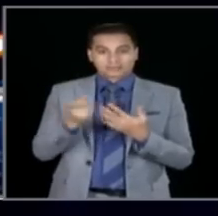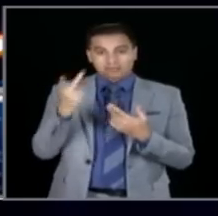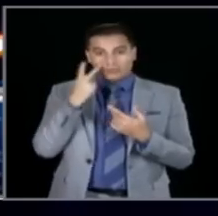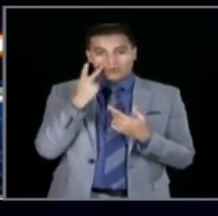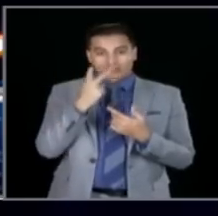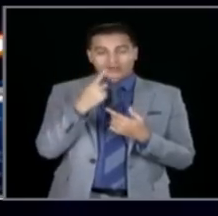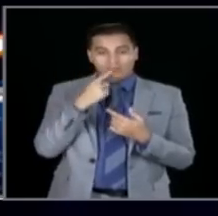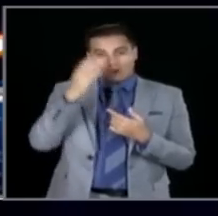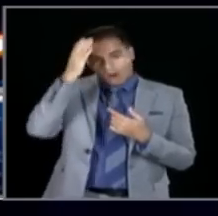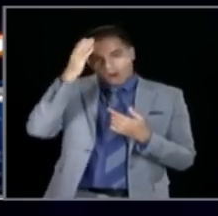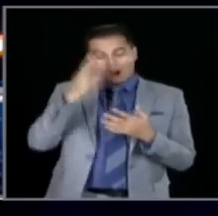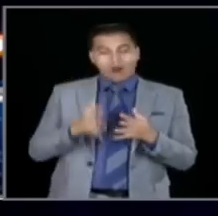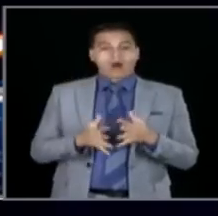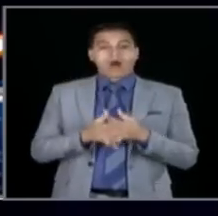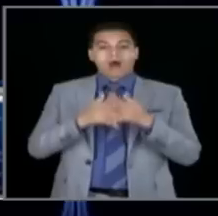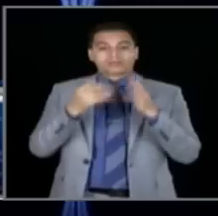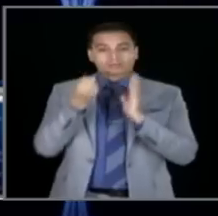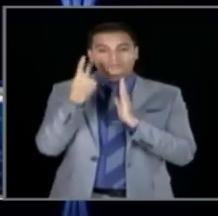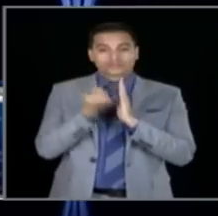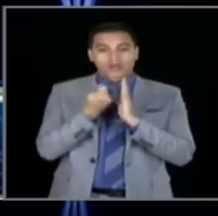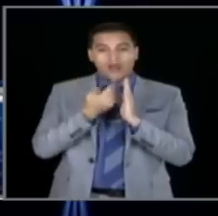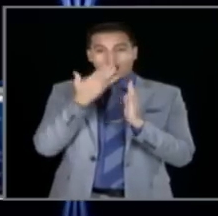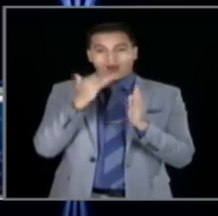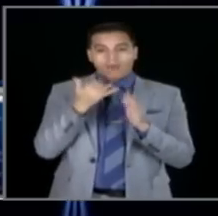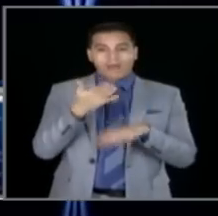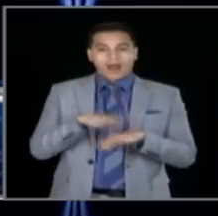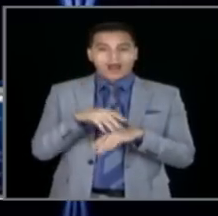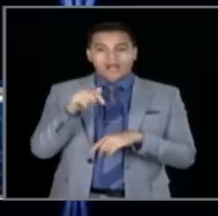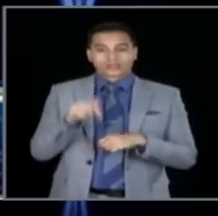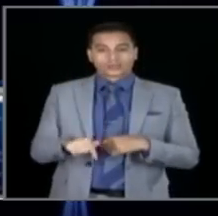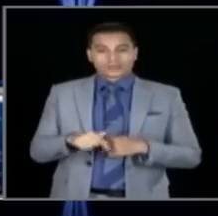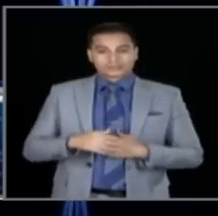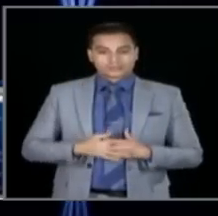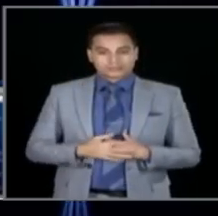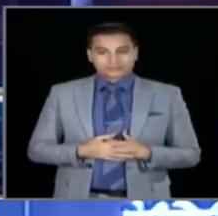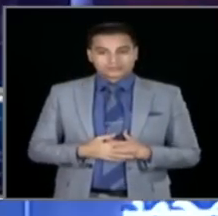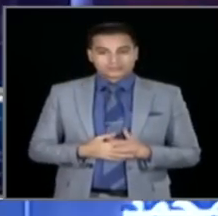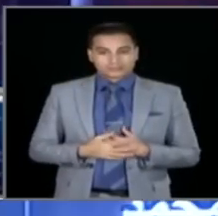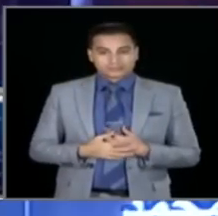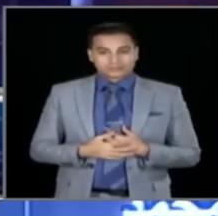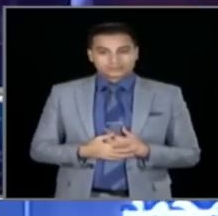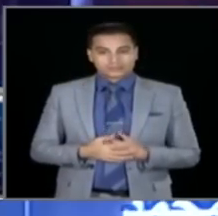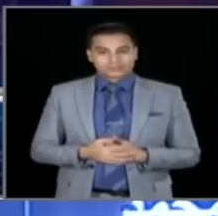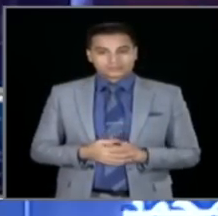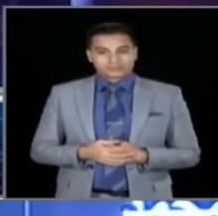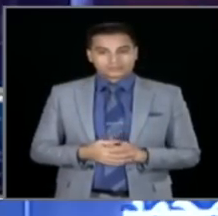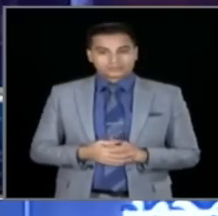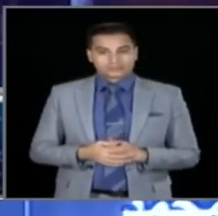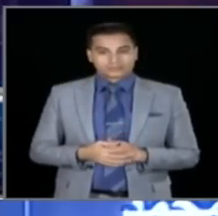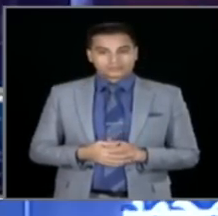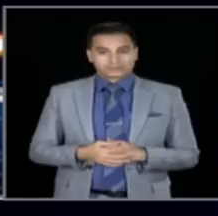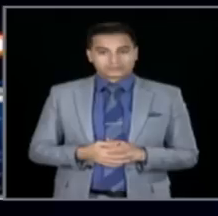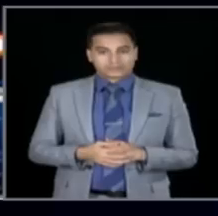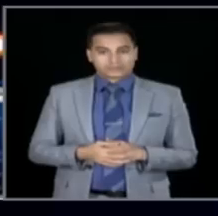أعظم شاعر عربي على الساحة حالياً. إجابتك مغيث